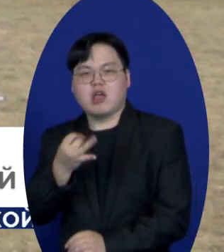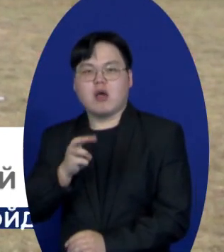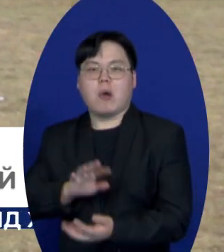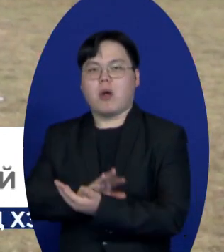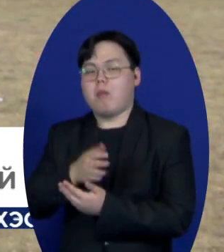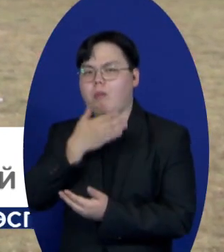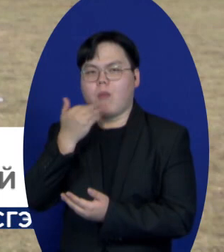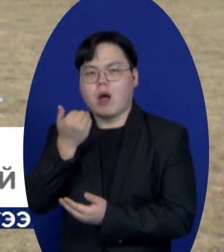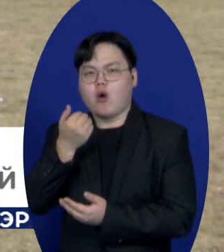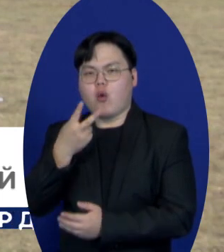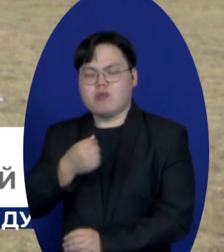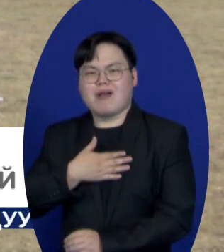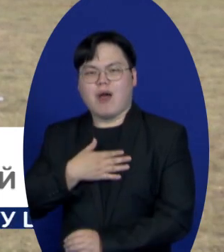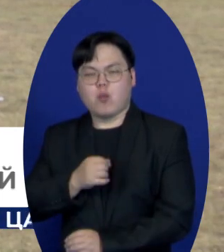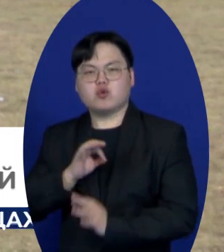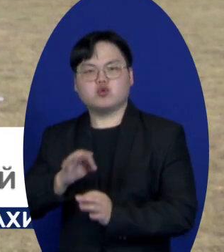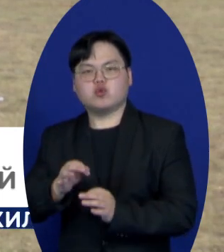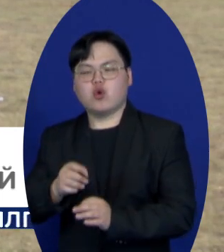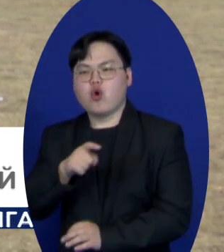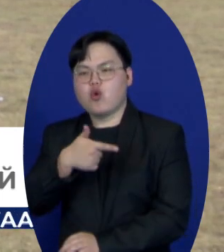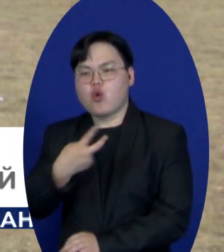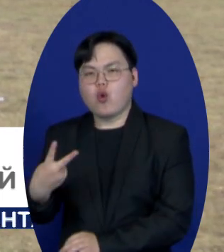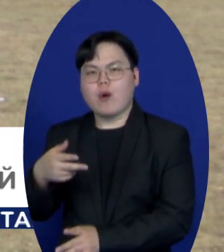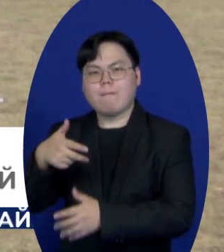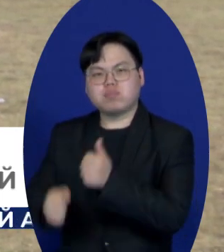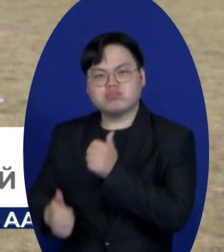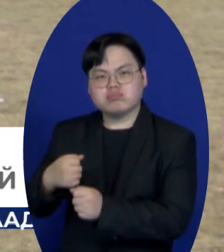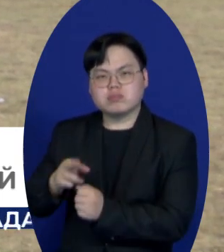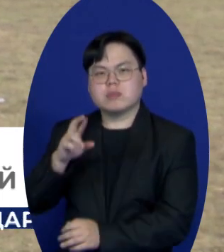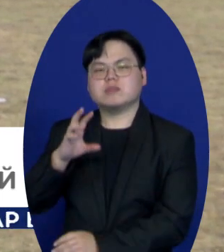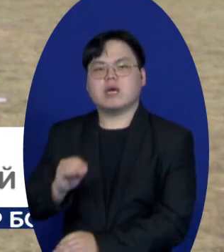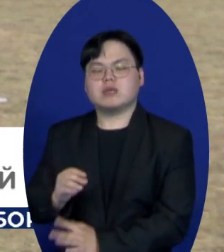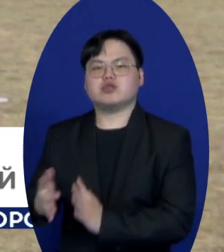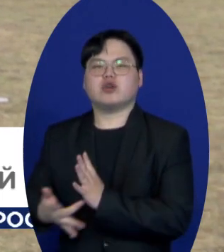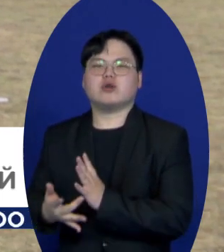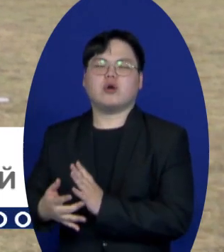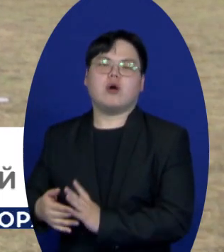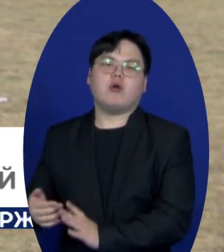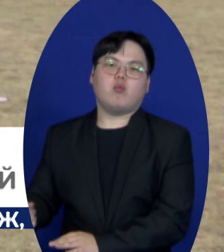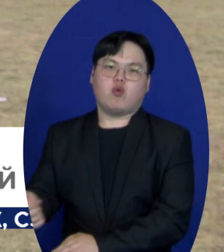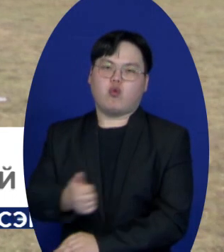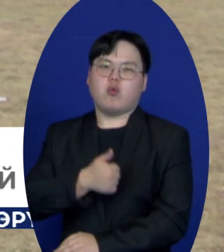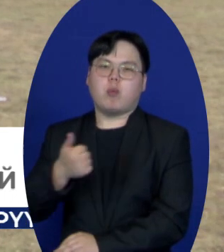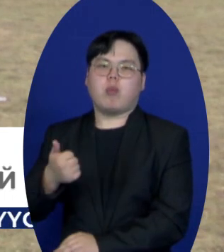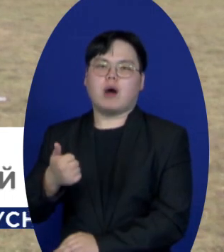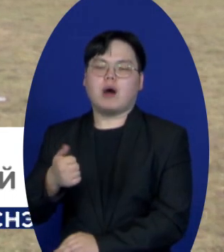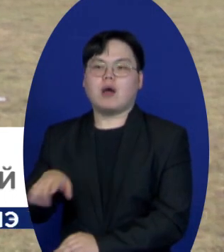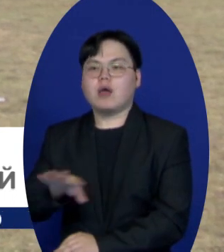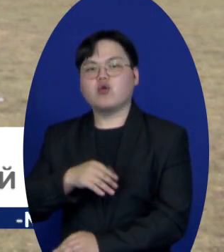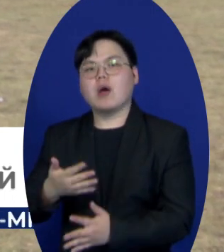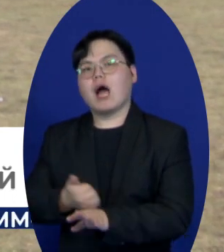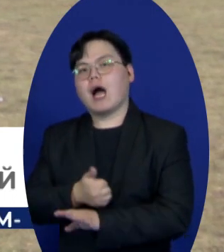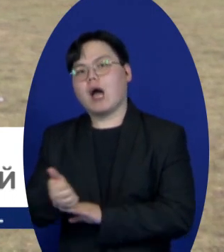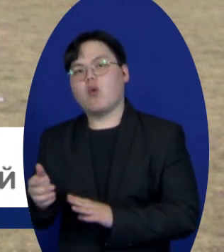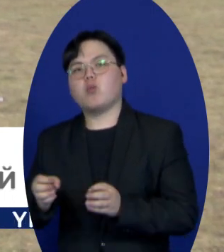одоо унгаан яаж үрдэг, гүгээ яаж цаатынд бүх нөгөө технологитойгоо байж байгаа. Тэгээ энийг л харин аялал жуулчдын бүтээгдэхүүн гэдэг